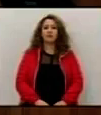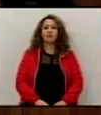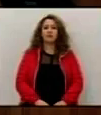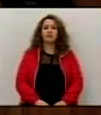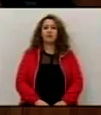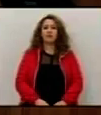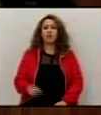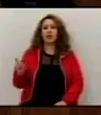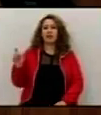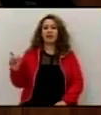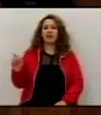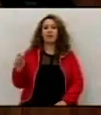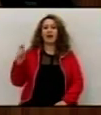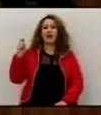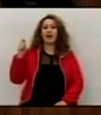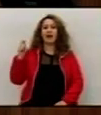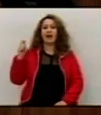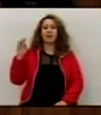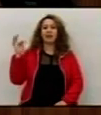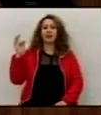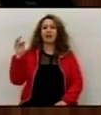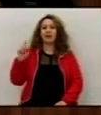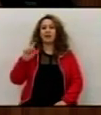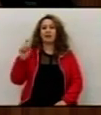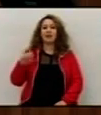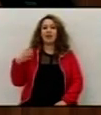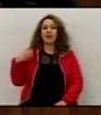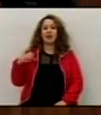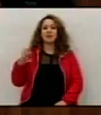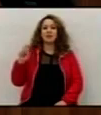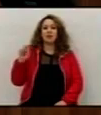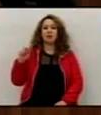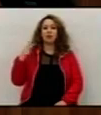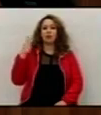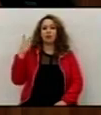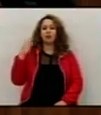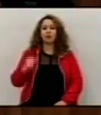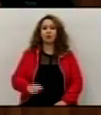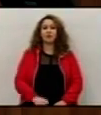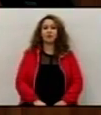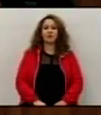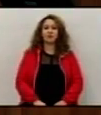أحيل الكلمة الآن للسيد أحمد طالب عبد الله صاحب السؤال رقم 538.